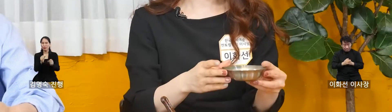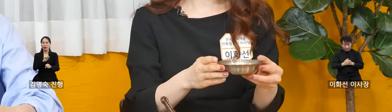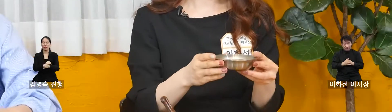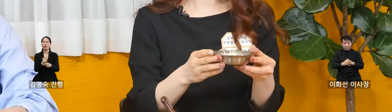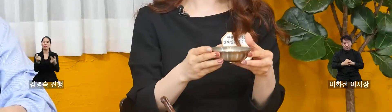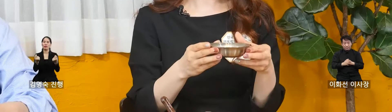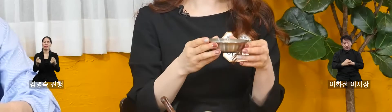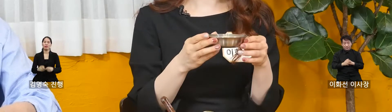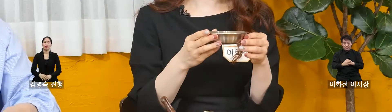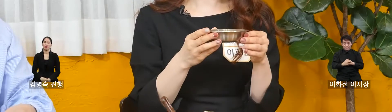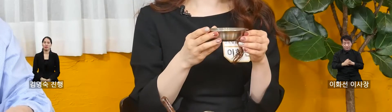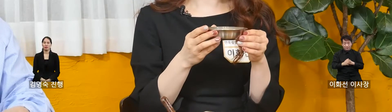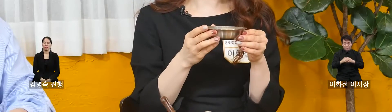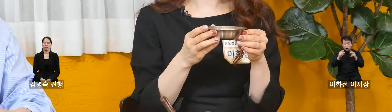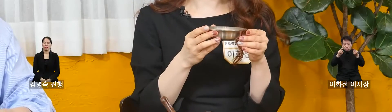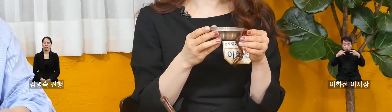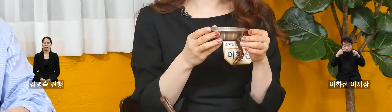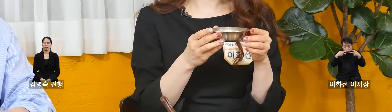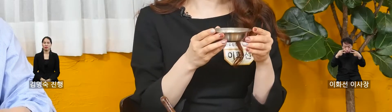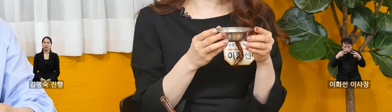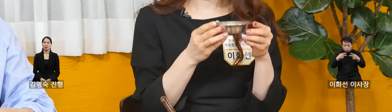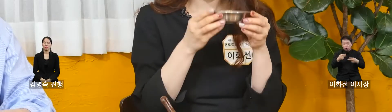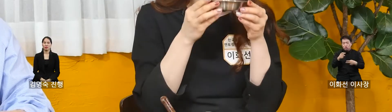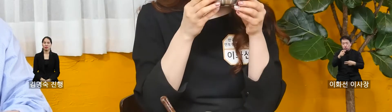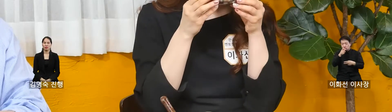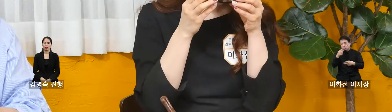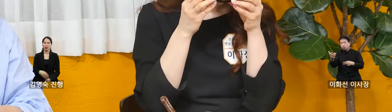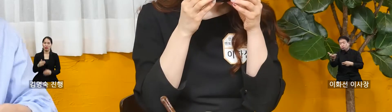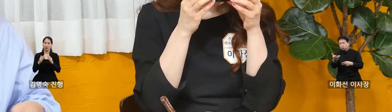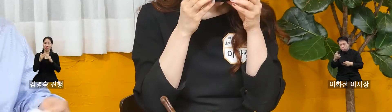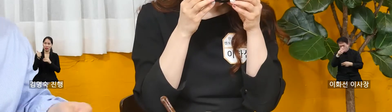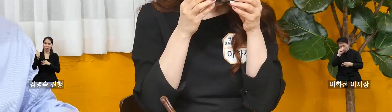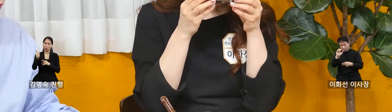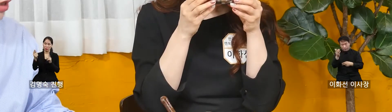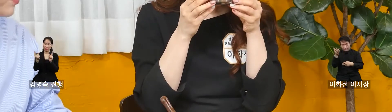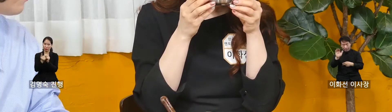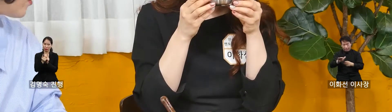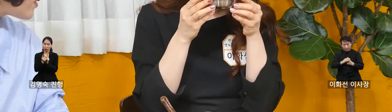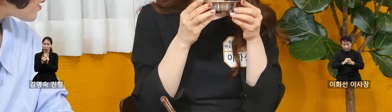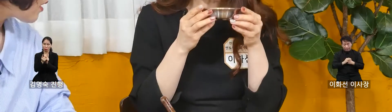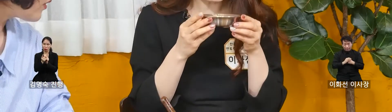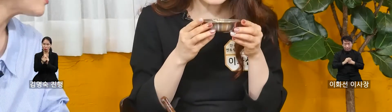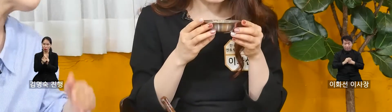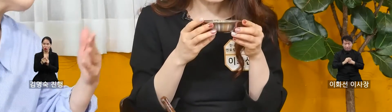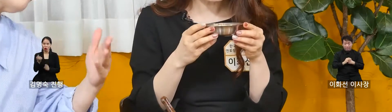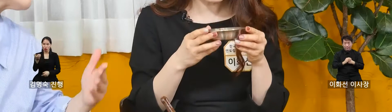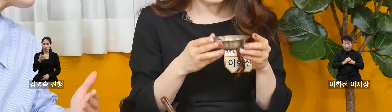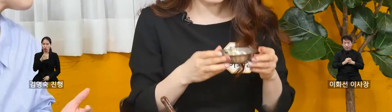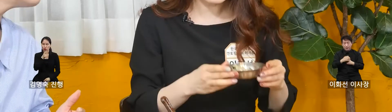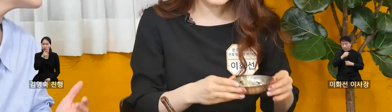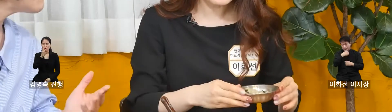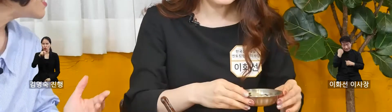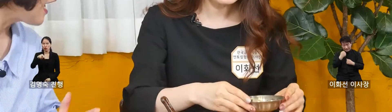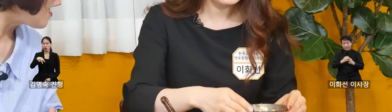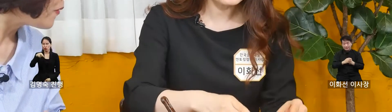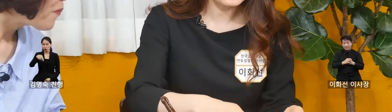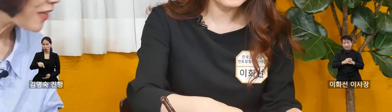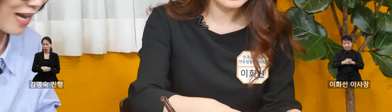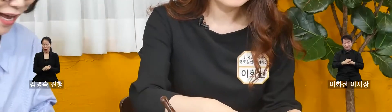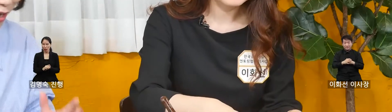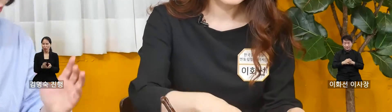이 국수는 국물을 잘 내야 되는 거죠. 네, 제가 아까 사장님을 만나 뵙고 이 육수의 비법은 제가 워낙 맛있다. 돈가스